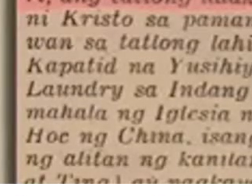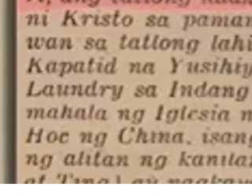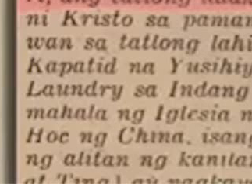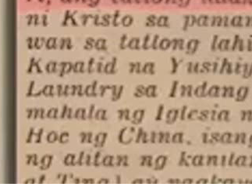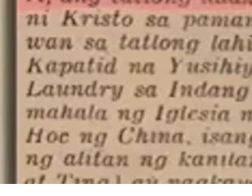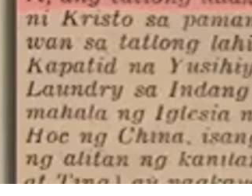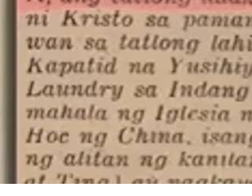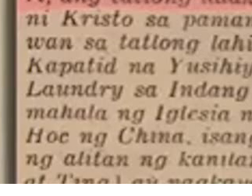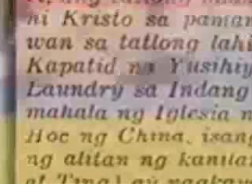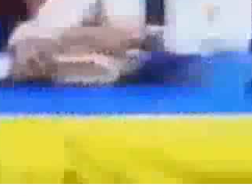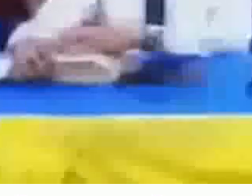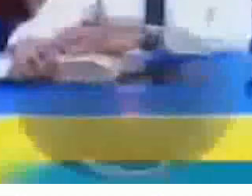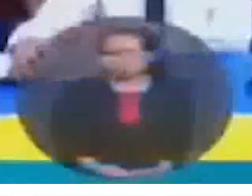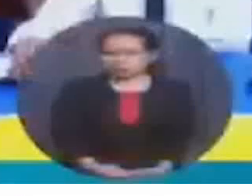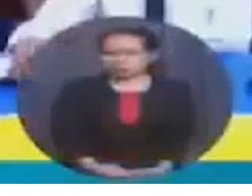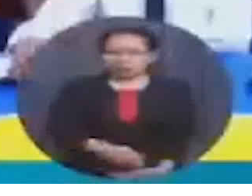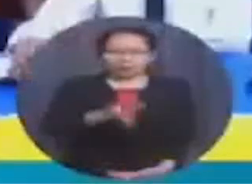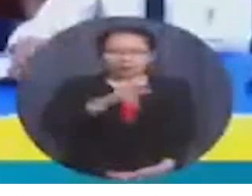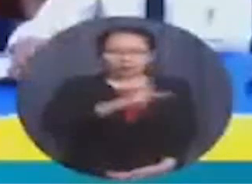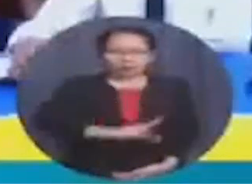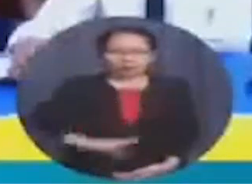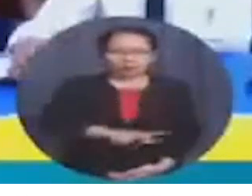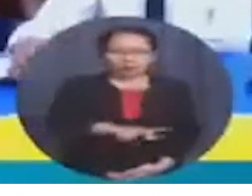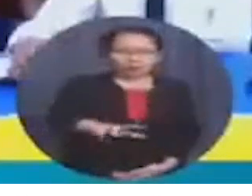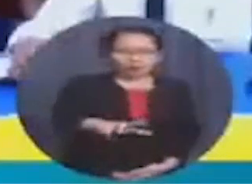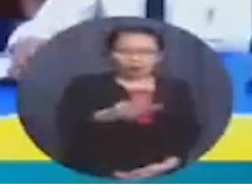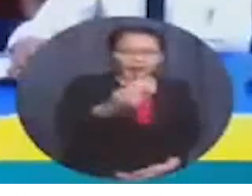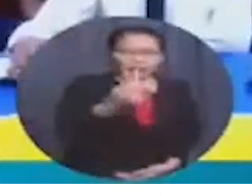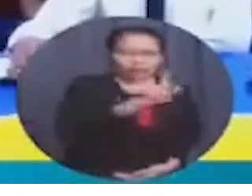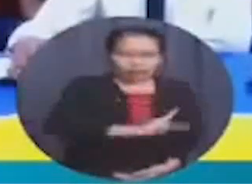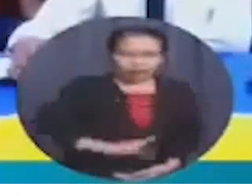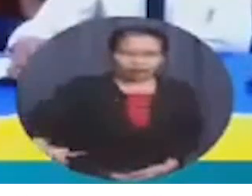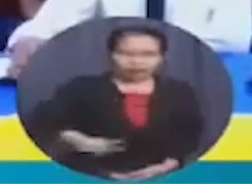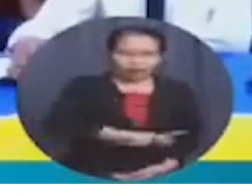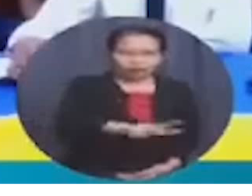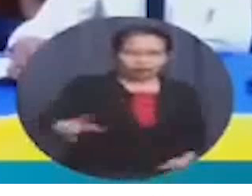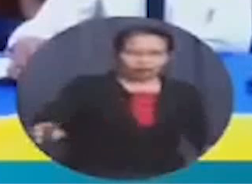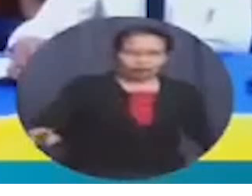Meron man namang hari. Maglalakbay, tatlo sila, puro hari. Walang ayudante.